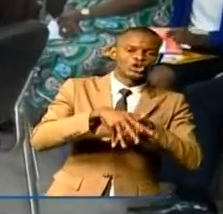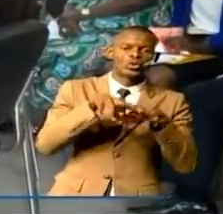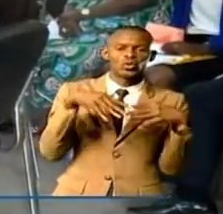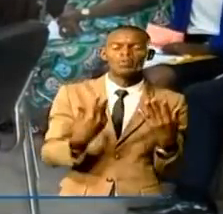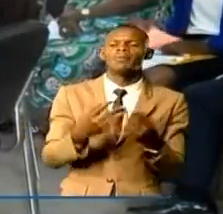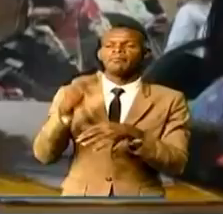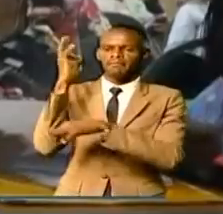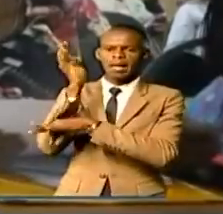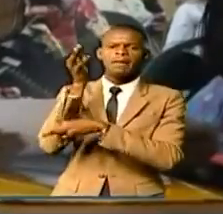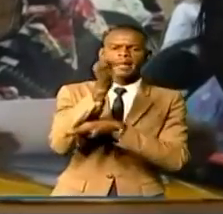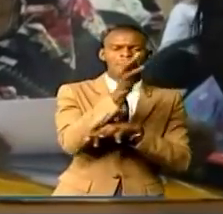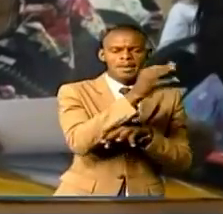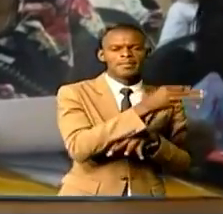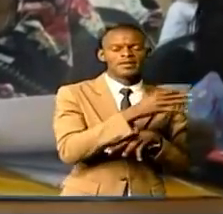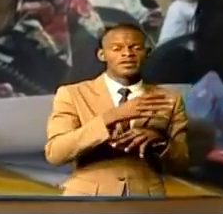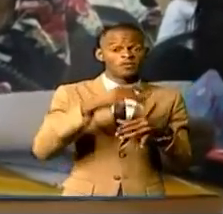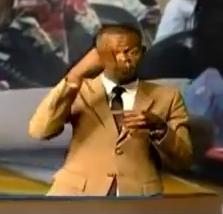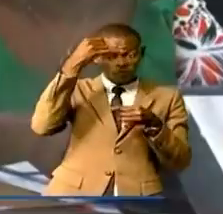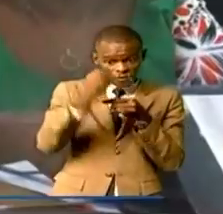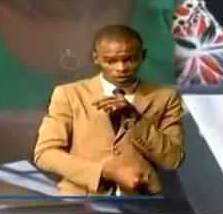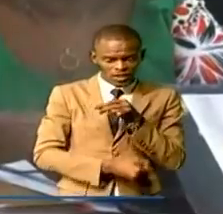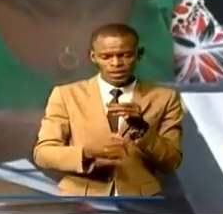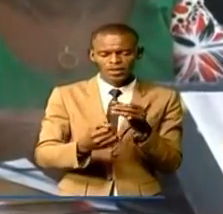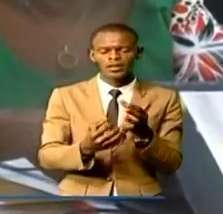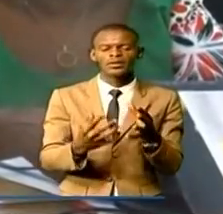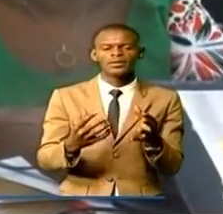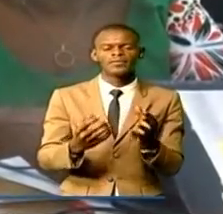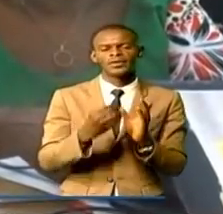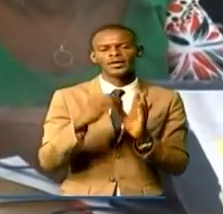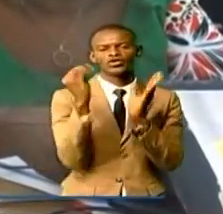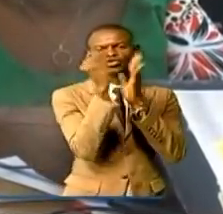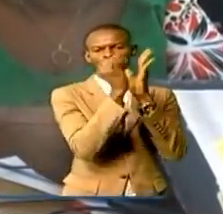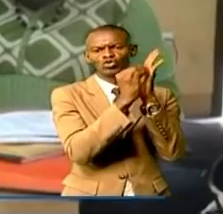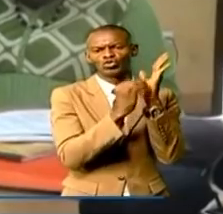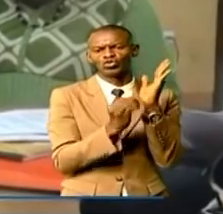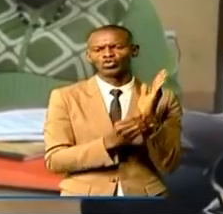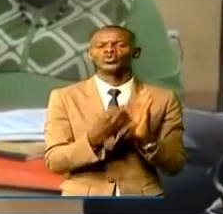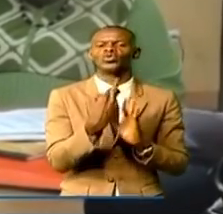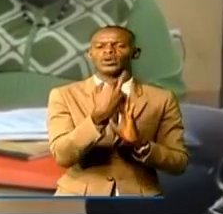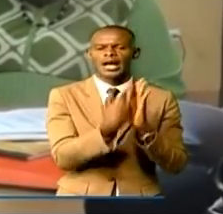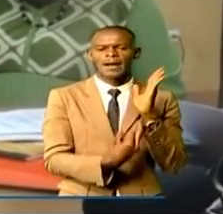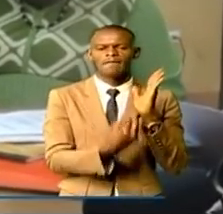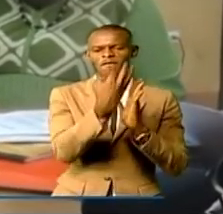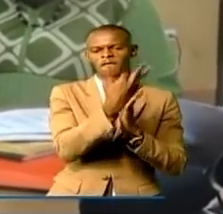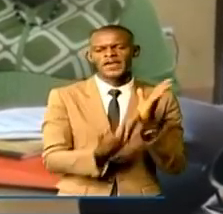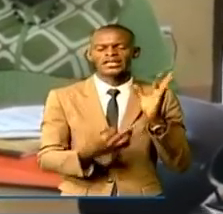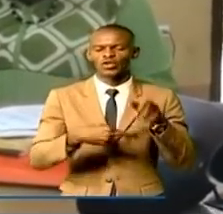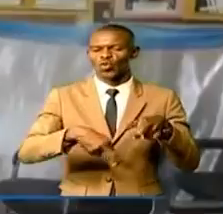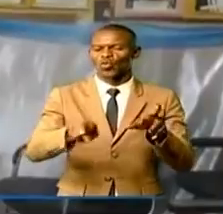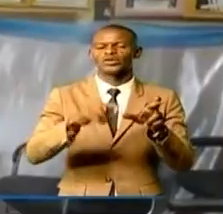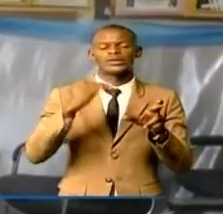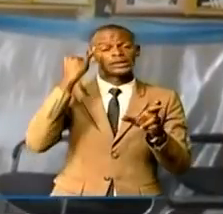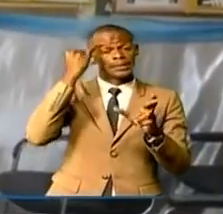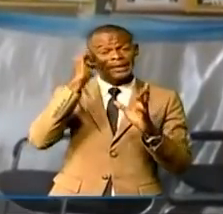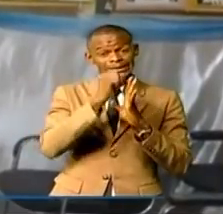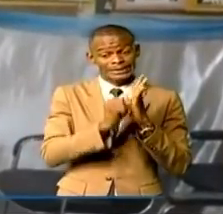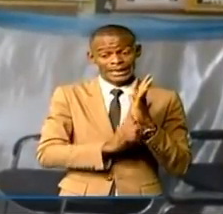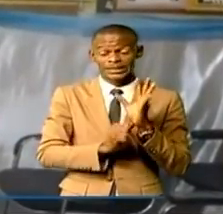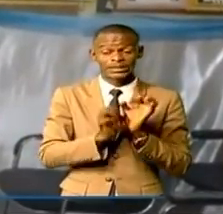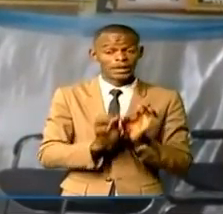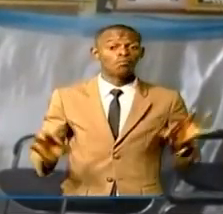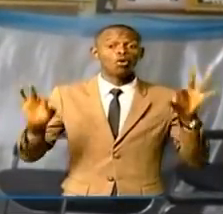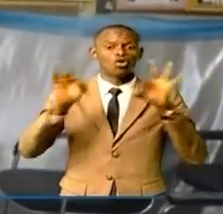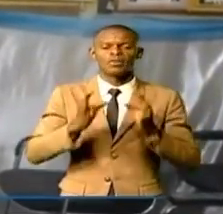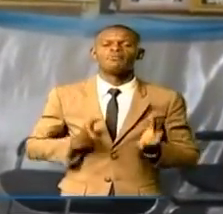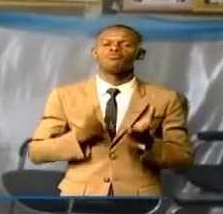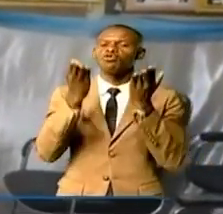route assortie de responsabilités pour la mise en œuvre des stratégies proposées et adoptées. Rappelons que cet atelier s'inscrit dans